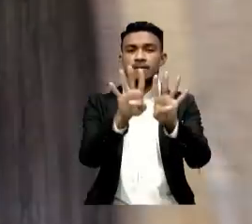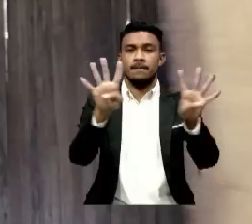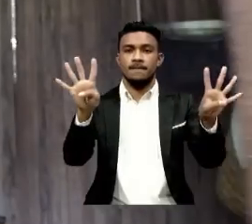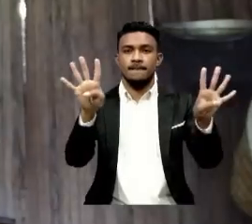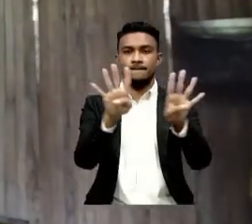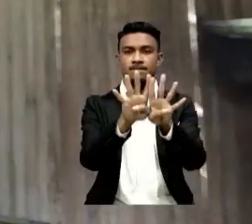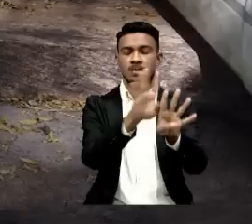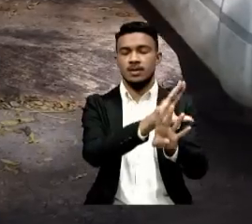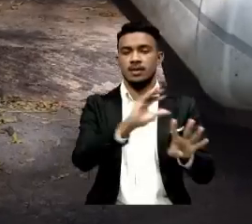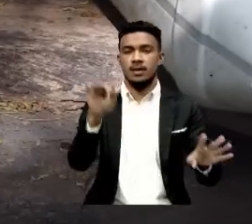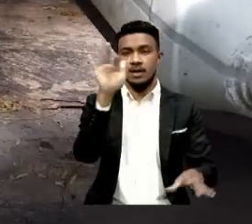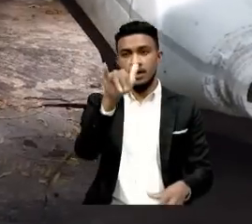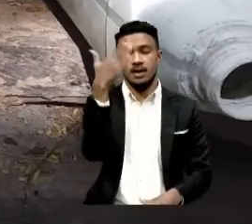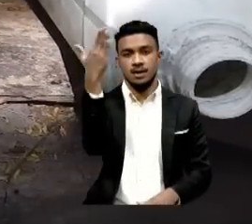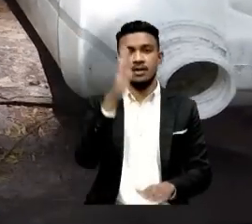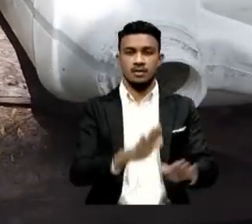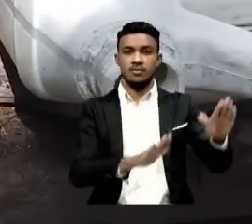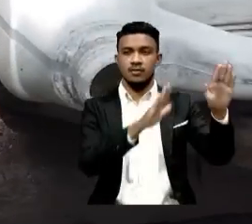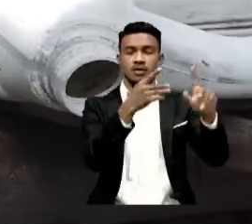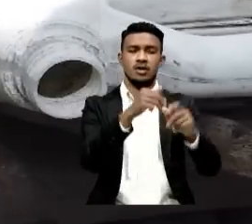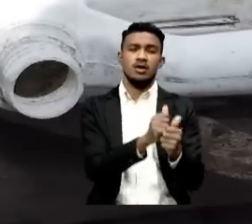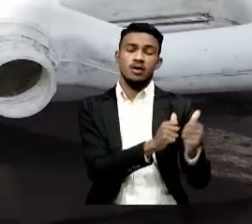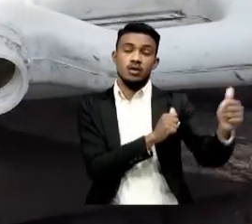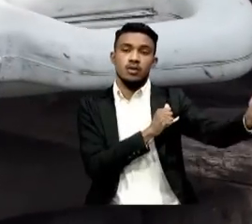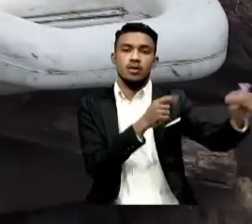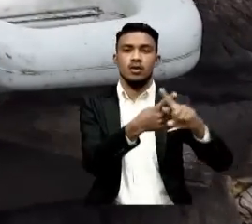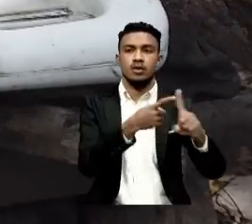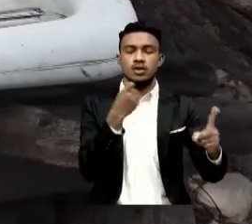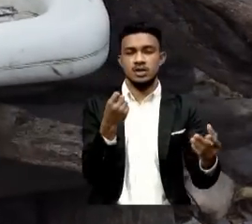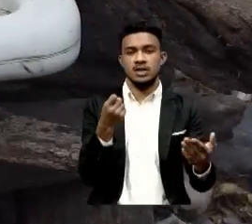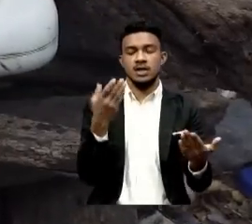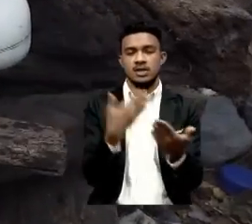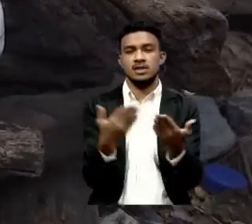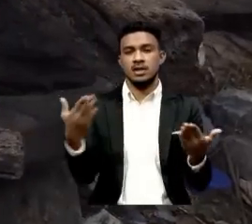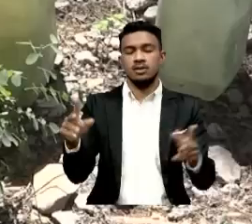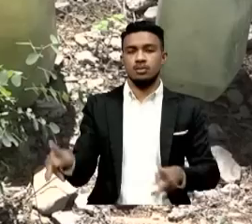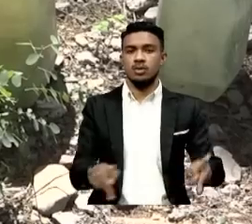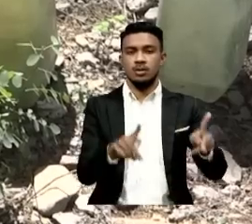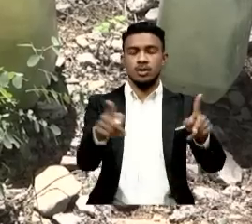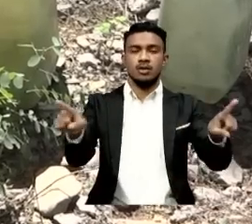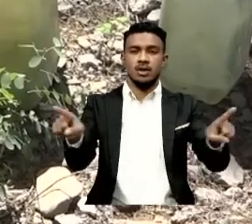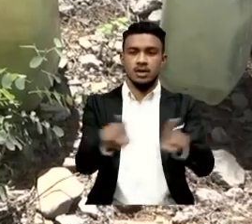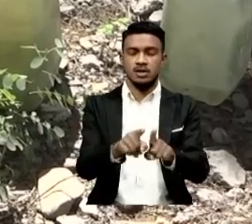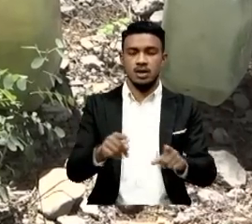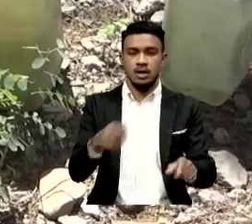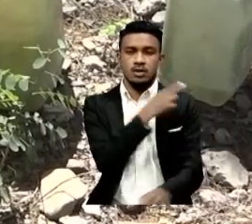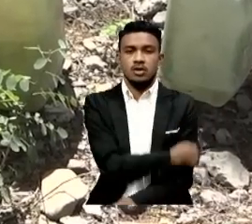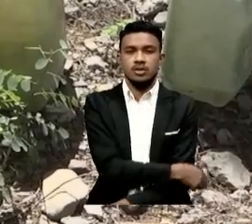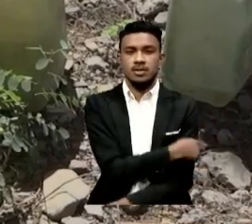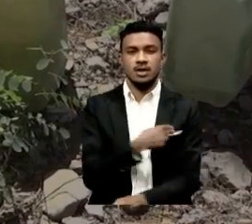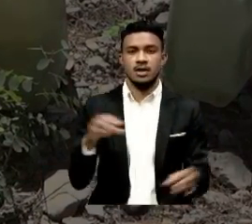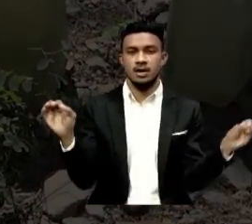Carolina hela iha area rural dok husi fasilidade publiku sirahanesang hospital no la iha